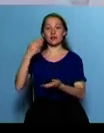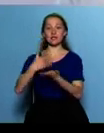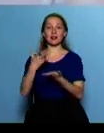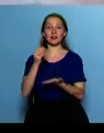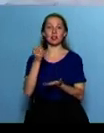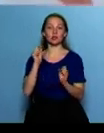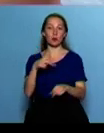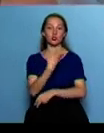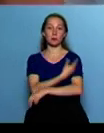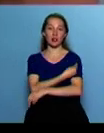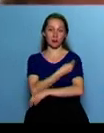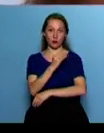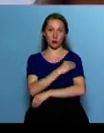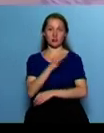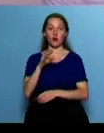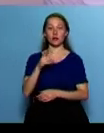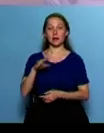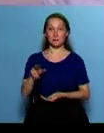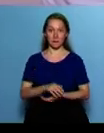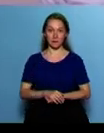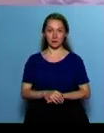можно поставить прививки от гриппа?